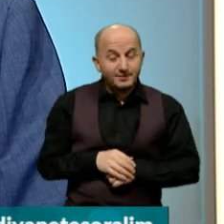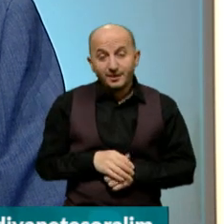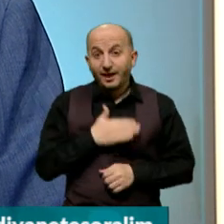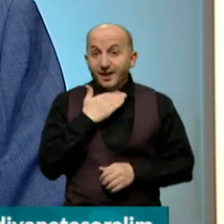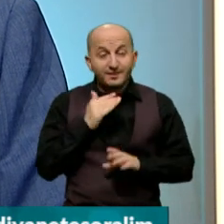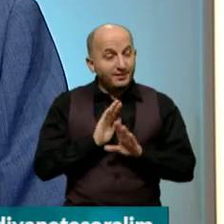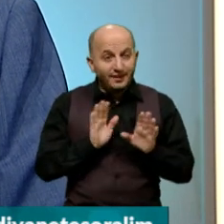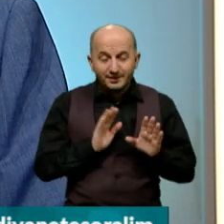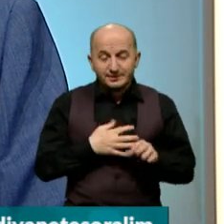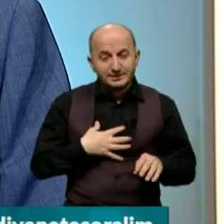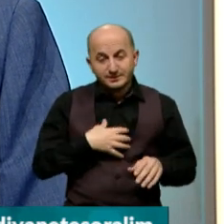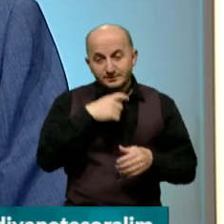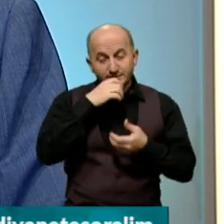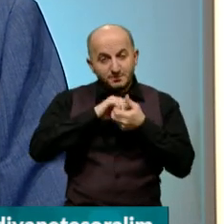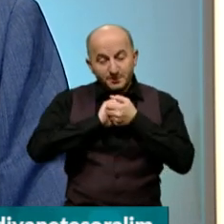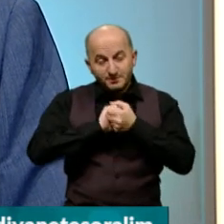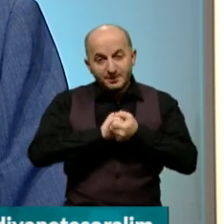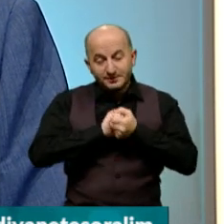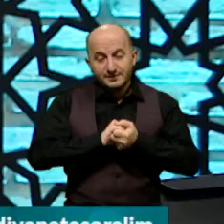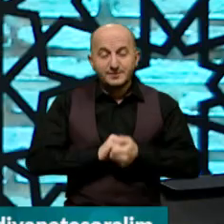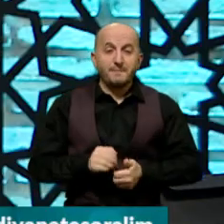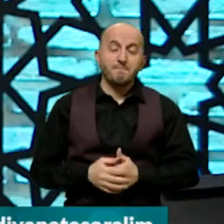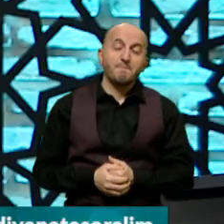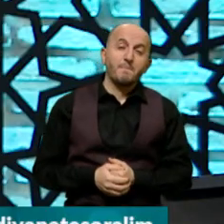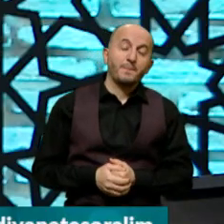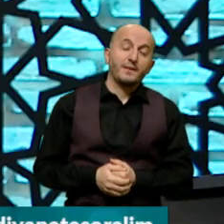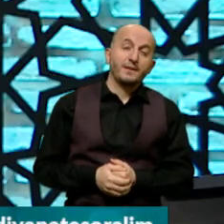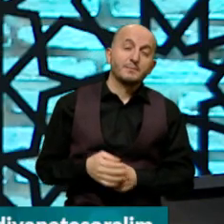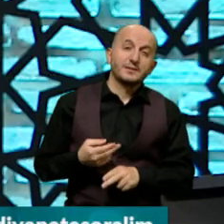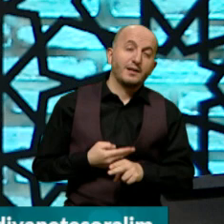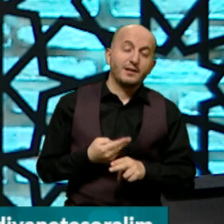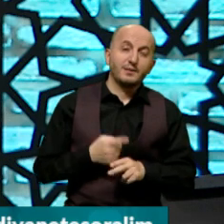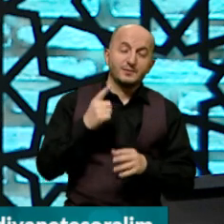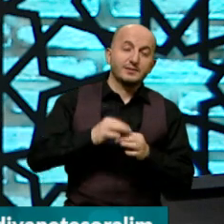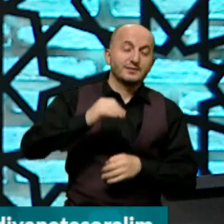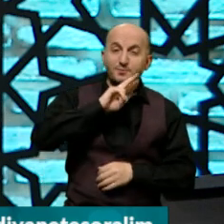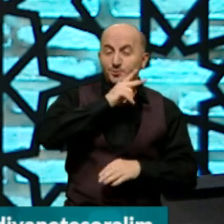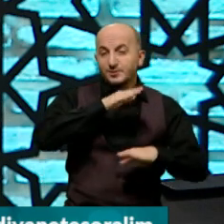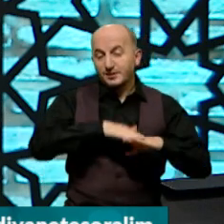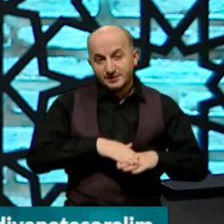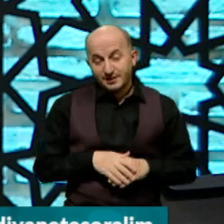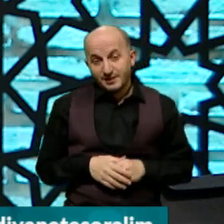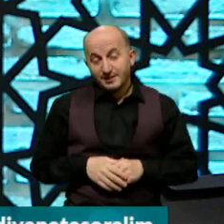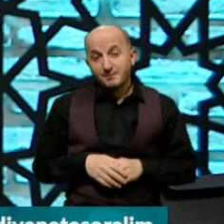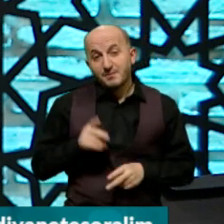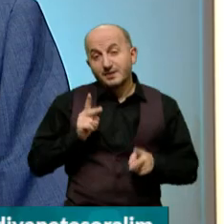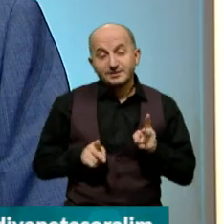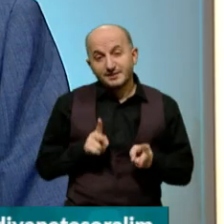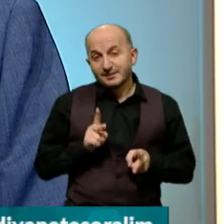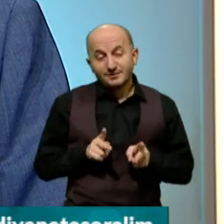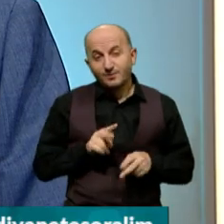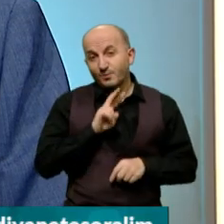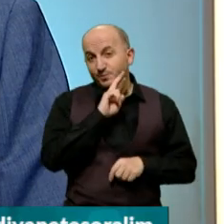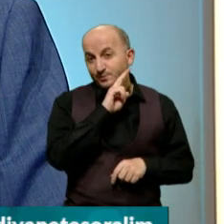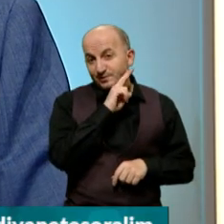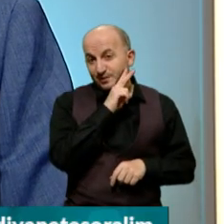din samimiyettir hakikaten, içtenliktir. Mesela bir insan bir günah işler ama bazen o